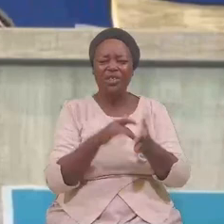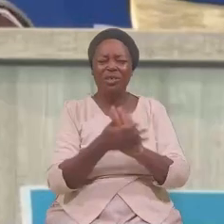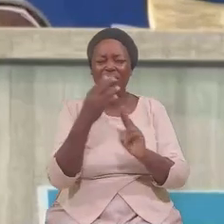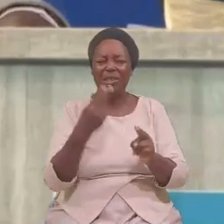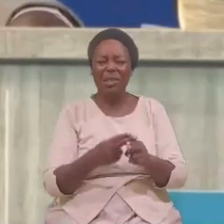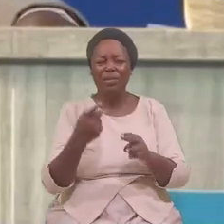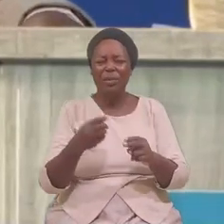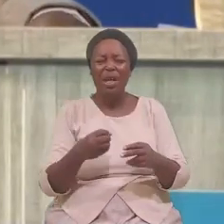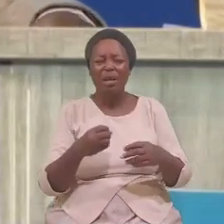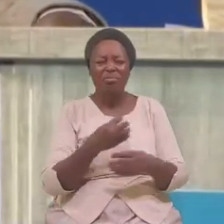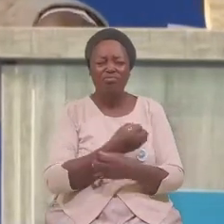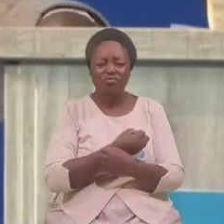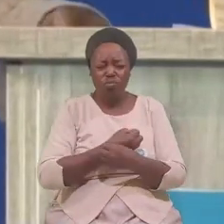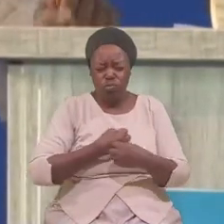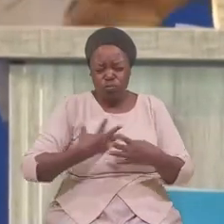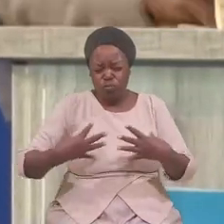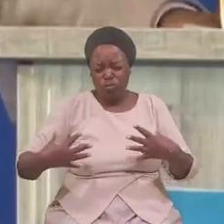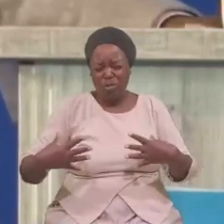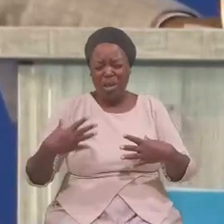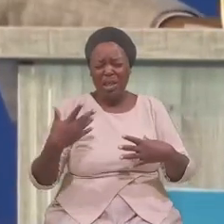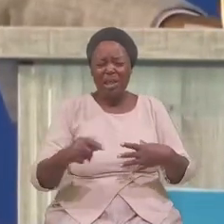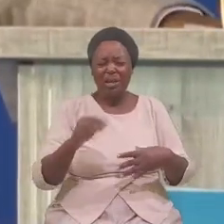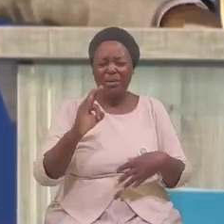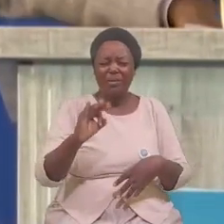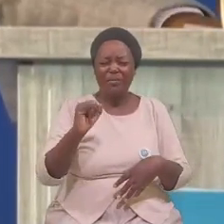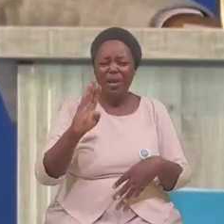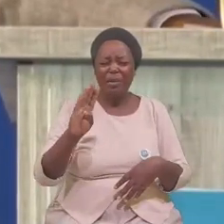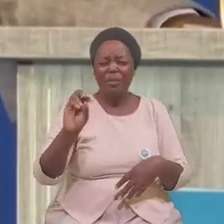L'enflement, le fibrome, l'hernie,